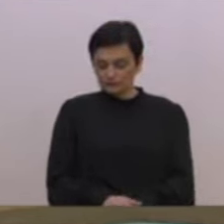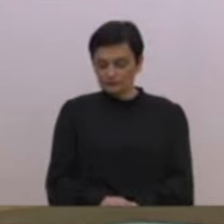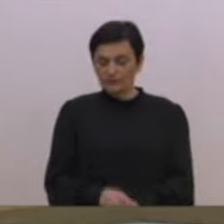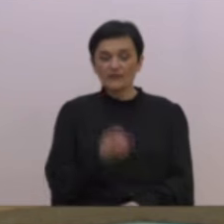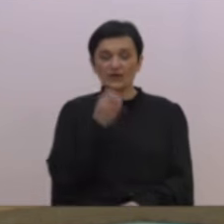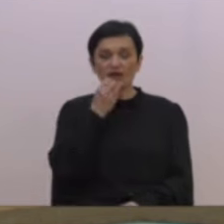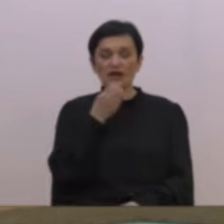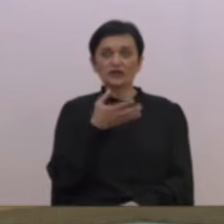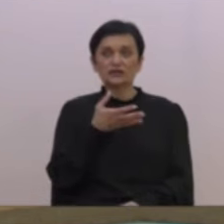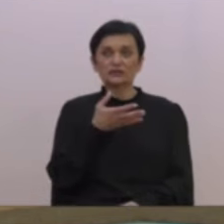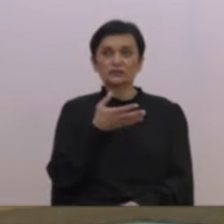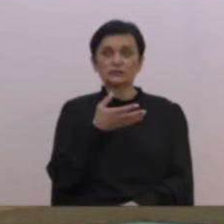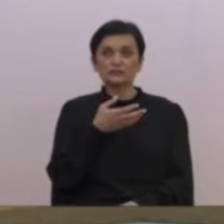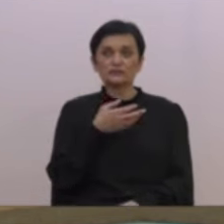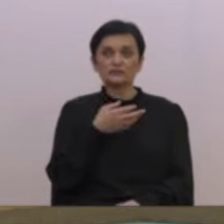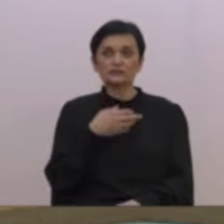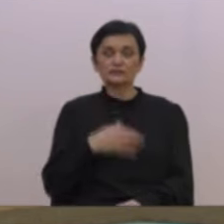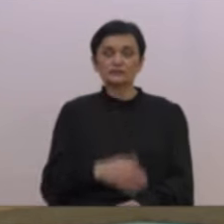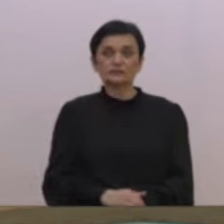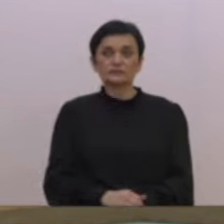Კარგით.